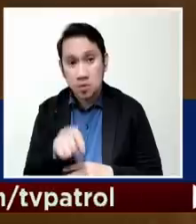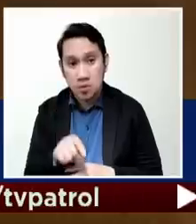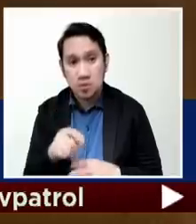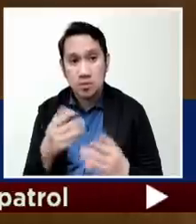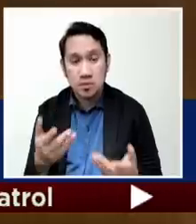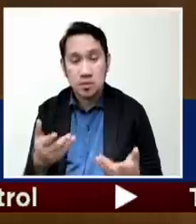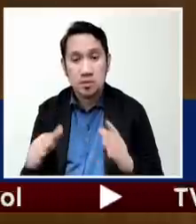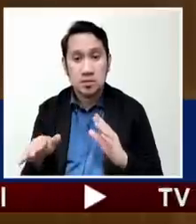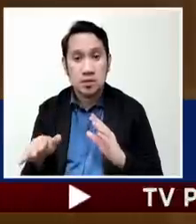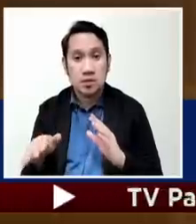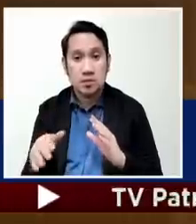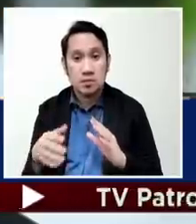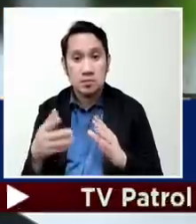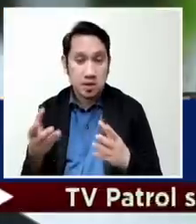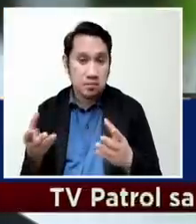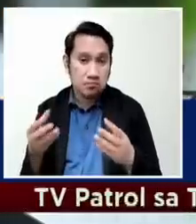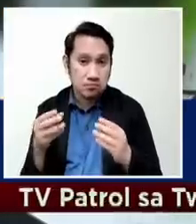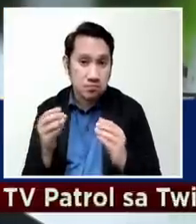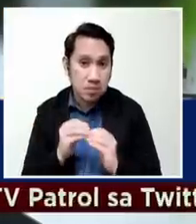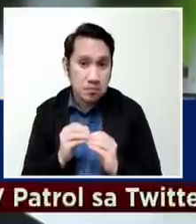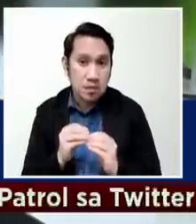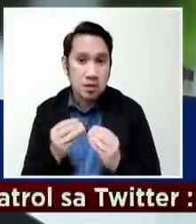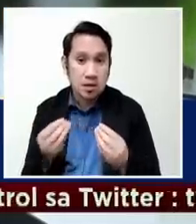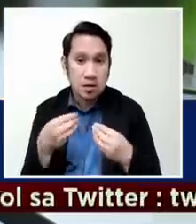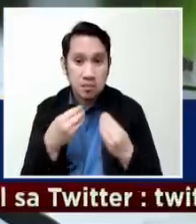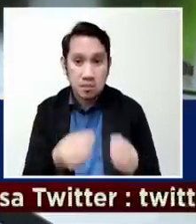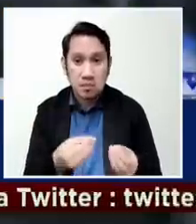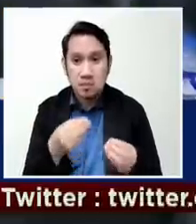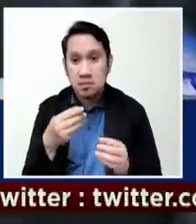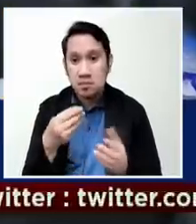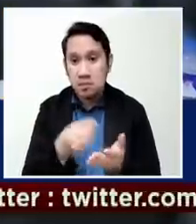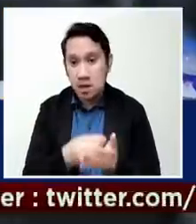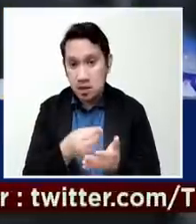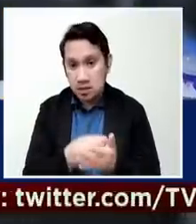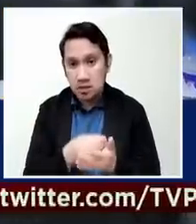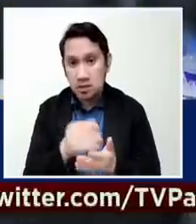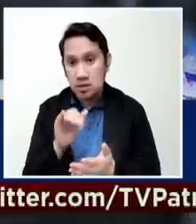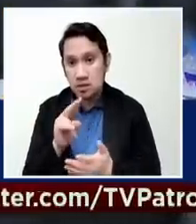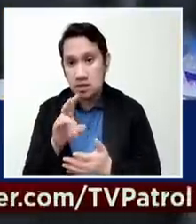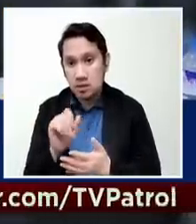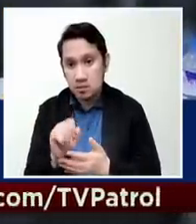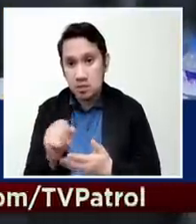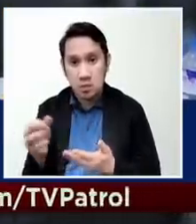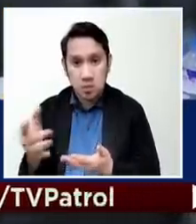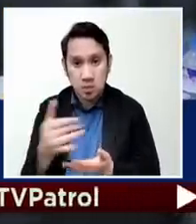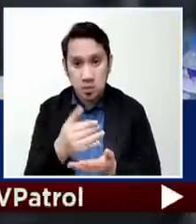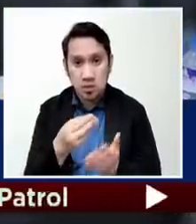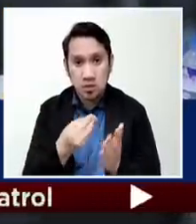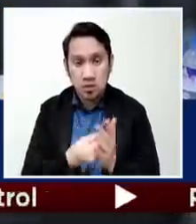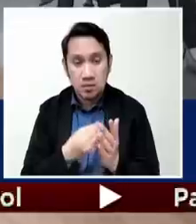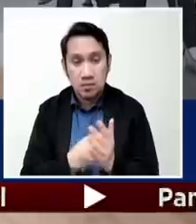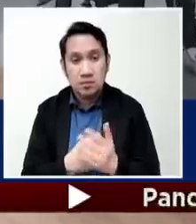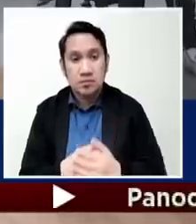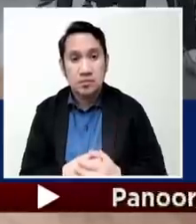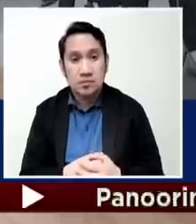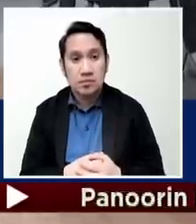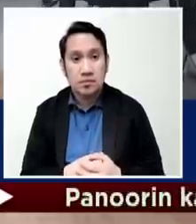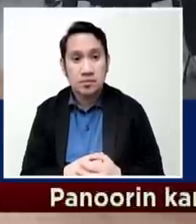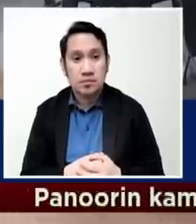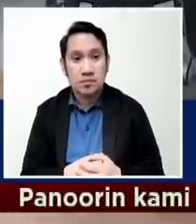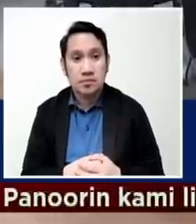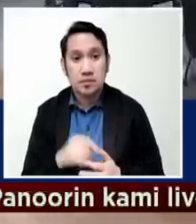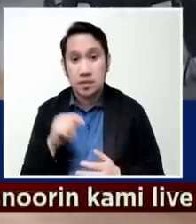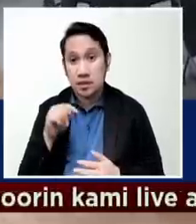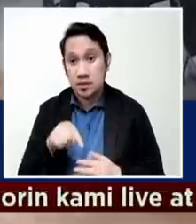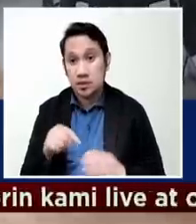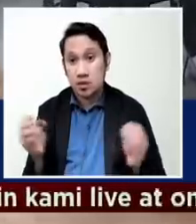na mag-invest ng pera sa cryptocurrency kung saan doon nila kinukulimbat ang pera ng mga biktima. Nandito ako sa